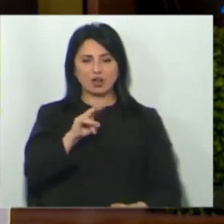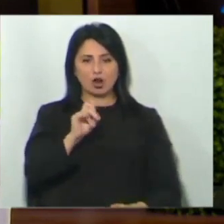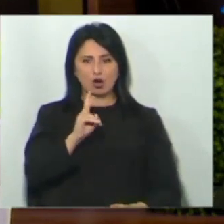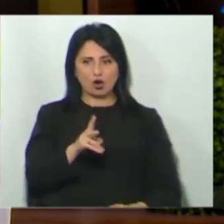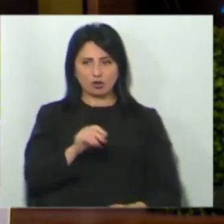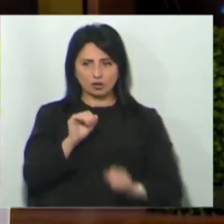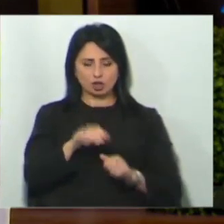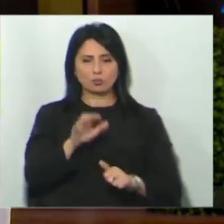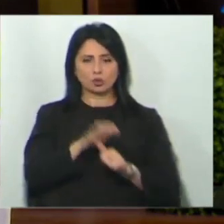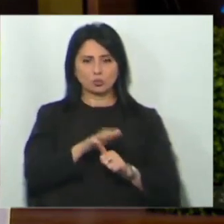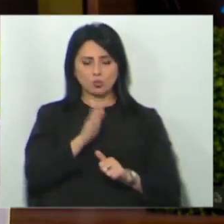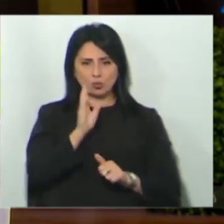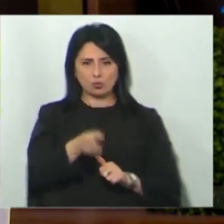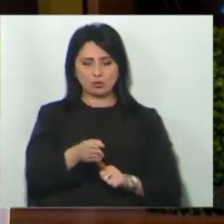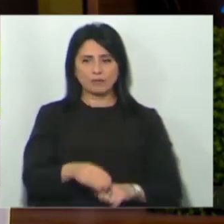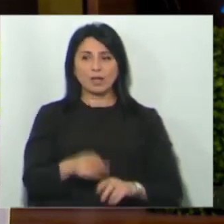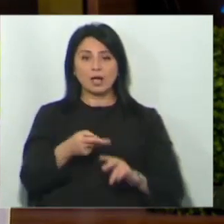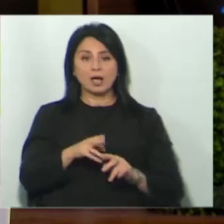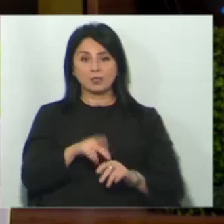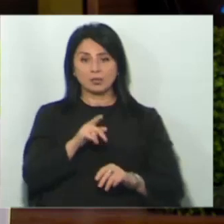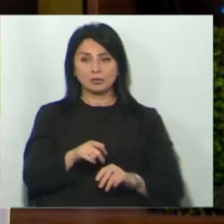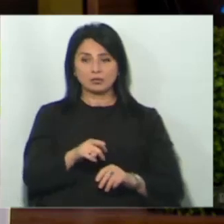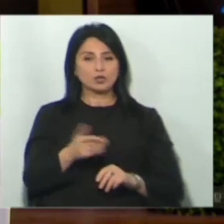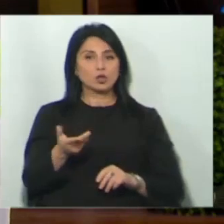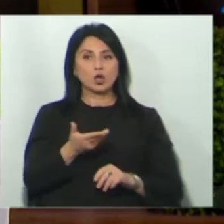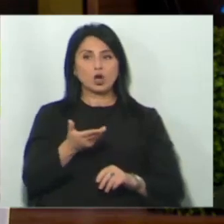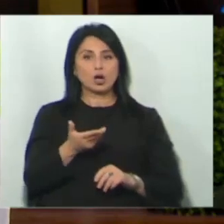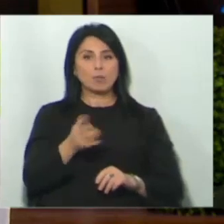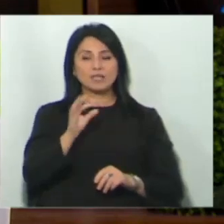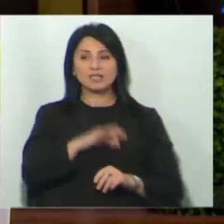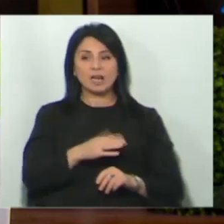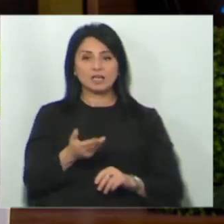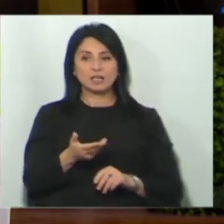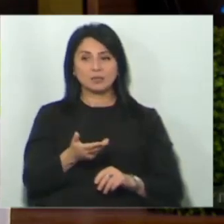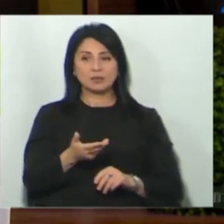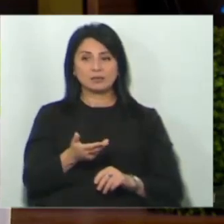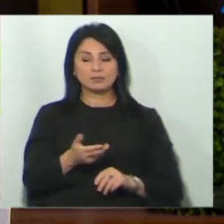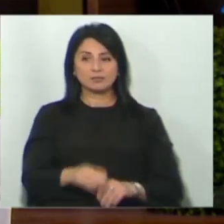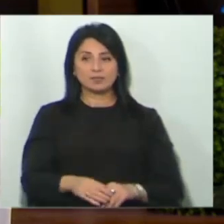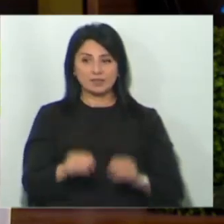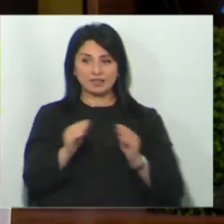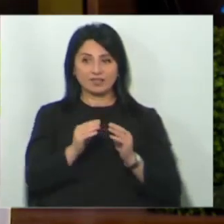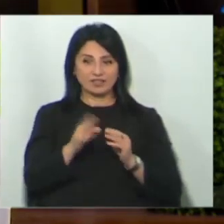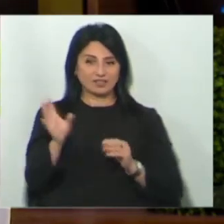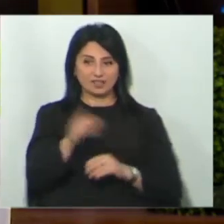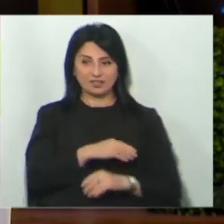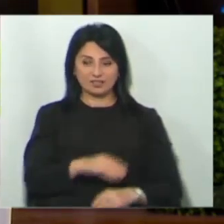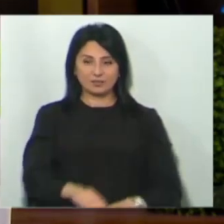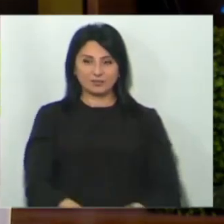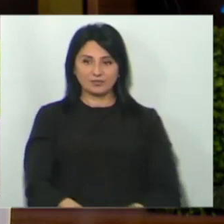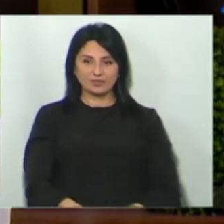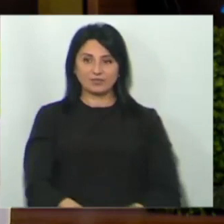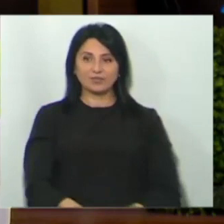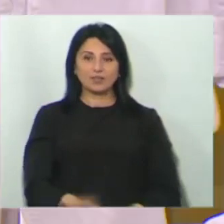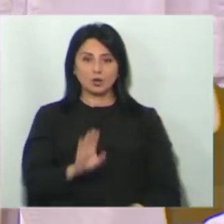ინფექციები, შეიძლება სოკოვანი დაავადებებიც. Ამიტომ დამსადგება. Იგივე ყველას.